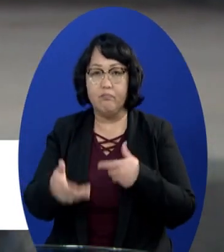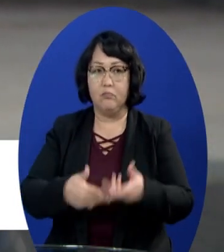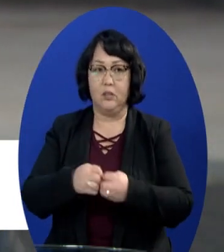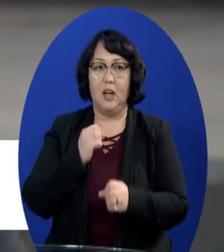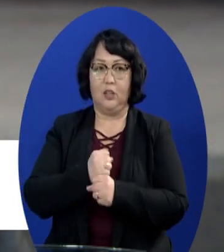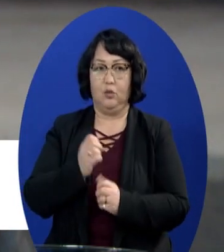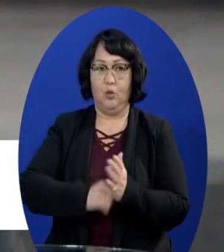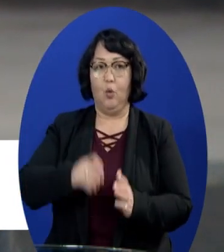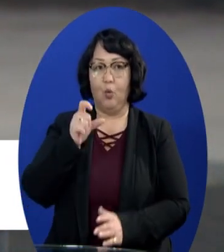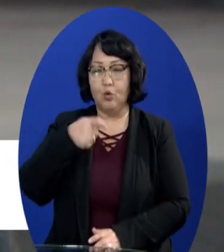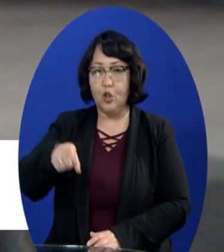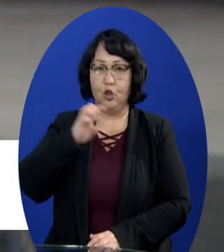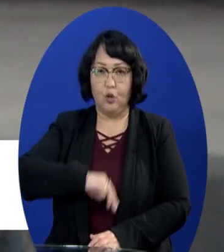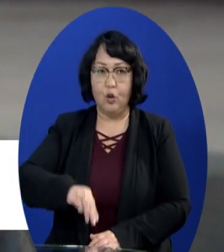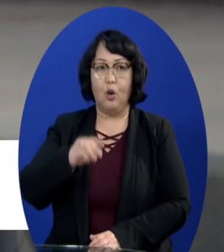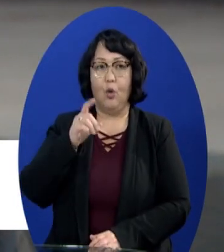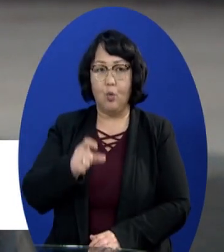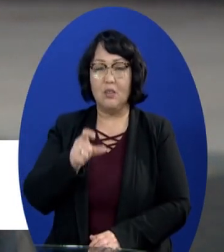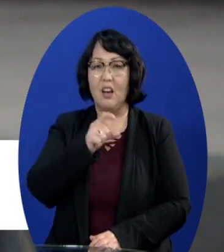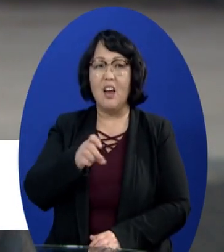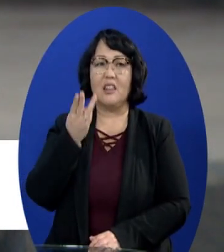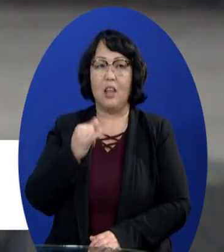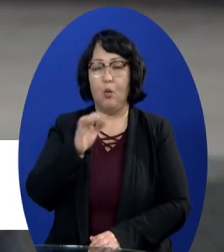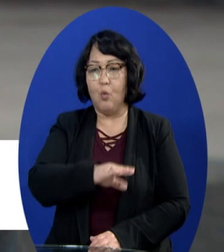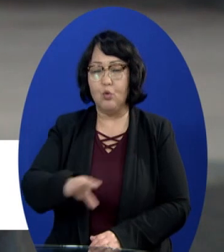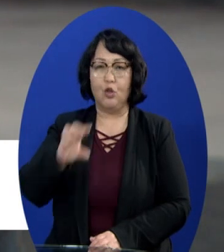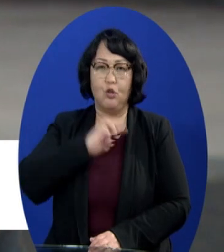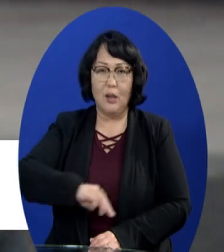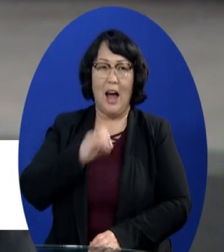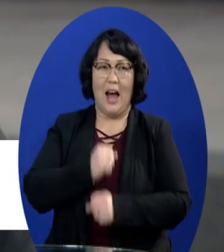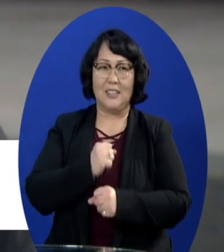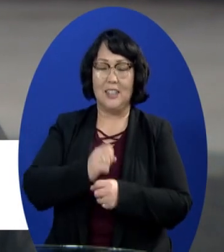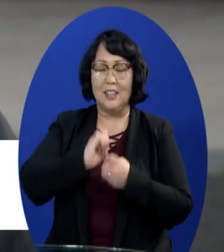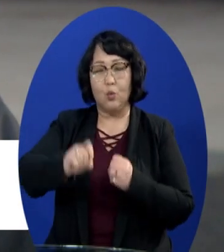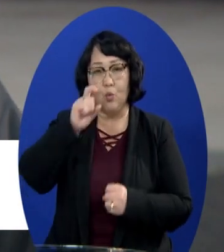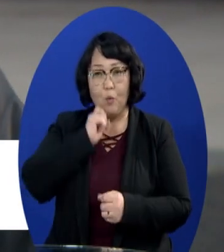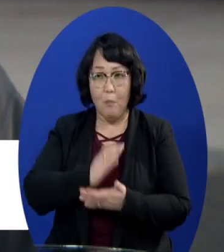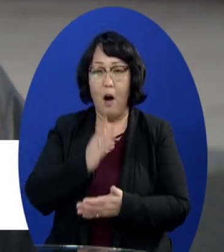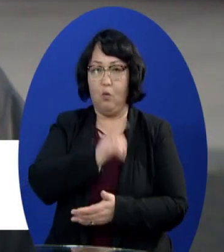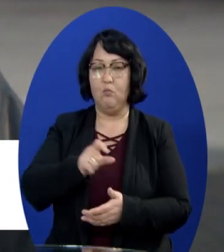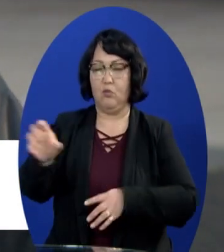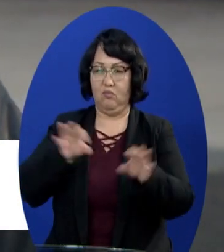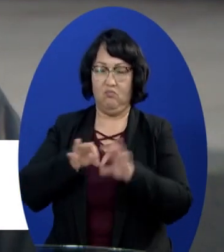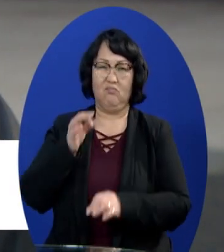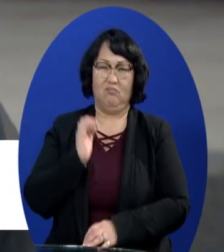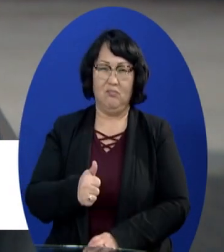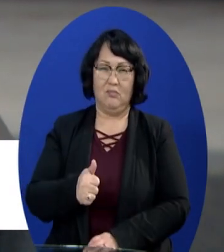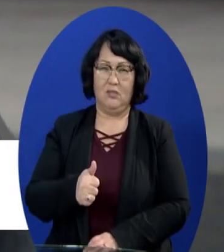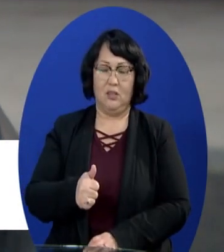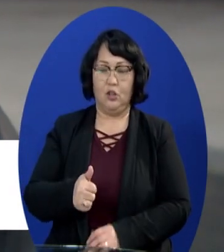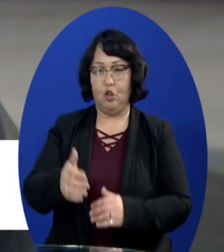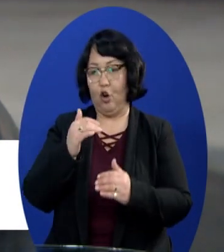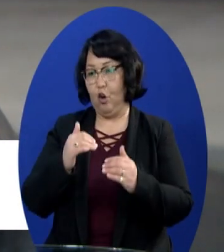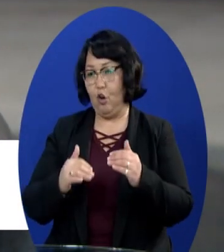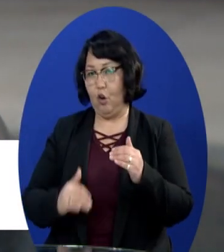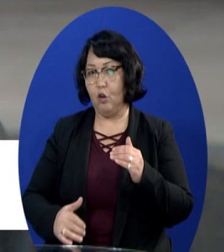Хүндээ ээлтэй, хүний төлөө, хүүхдийн төлөө ажиллаа хийх тийм сэтгэлтэй усудаа сонгох юм бол а доодо чатны усуудаа мэдээж тэр нь бол ингээд